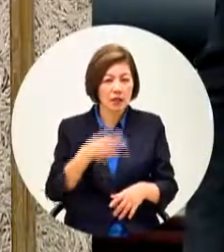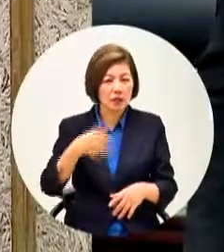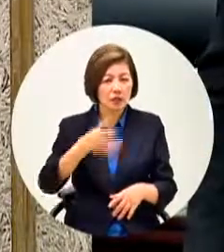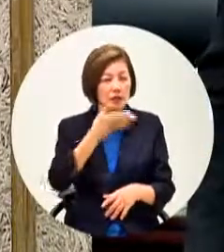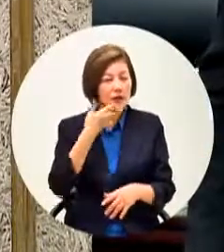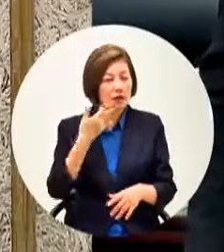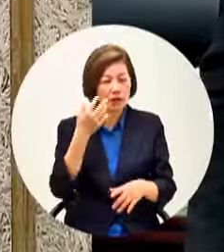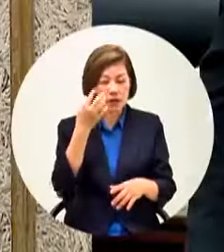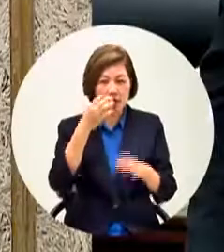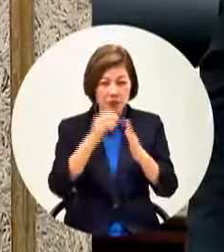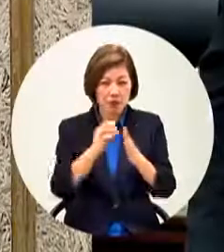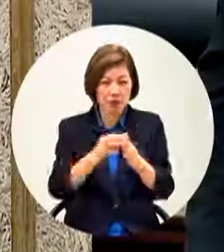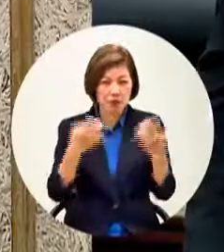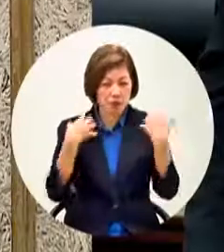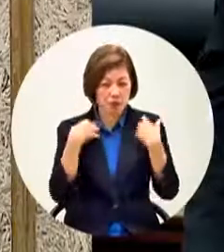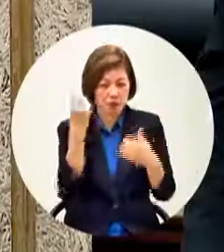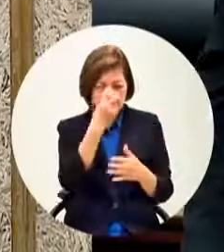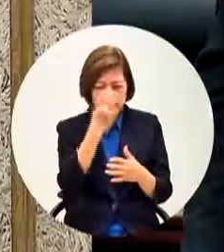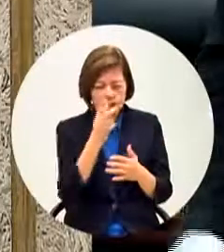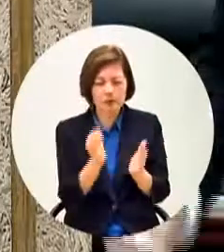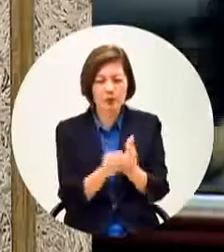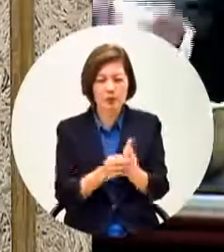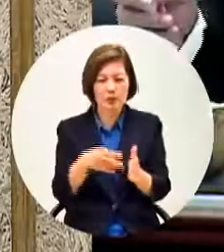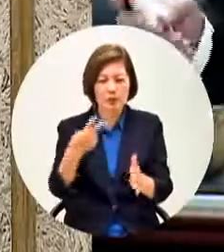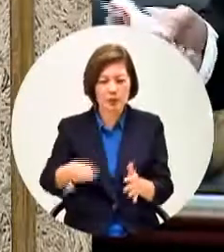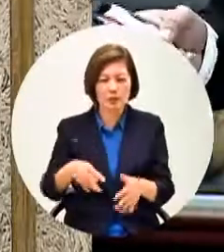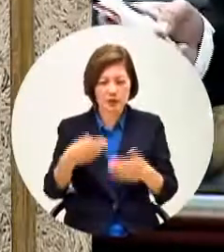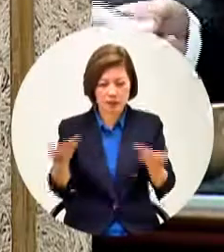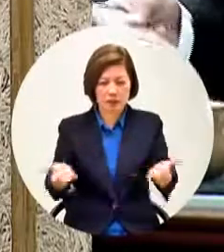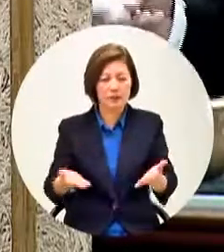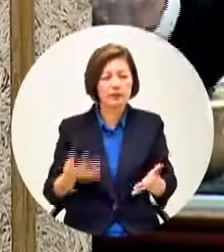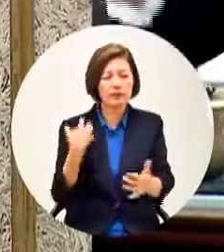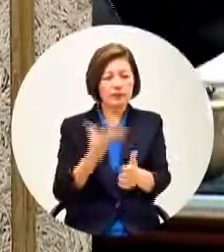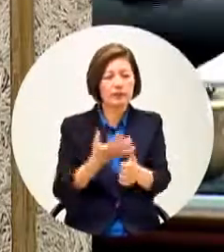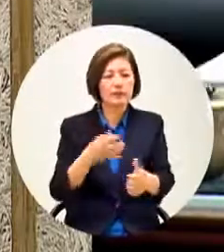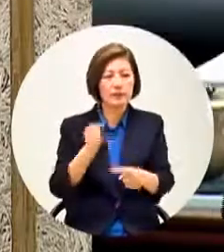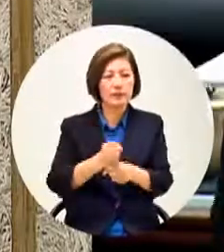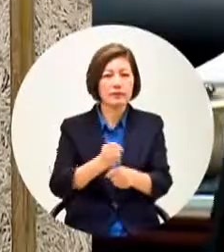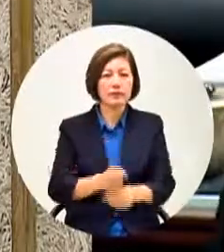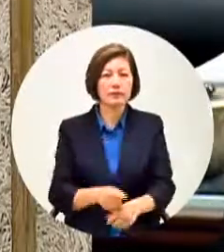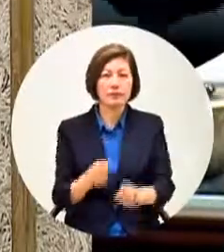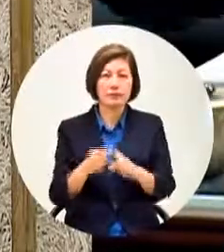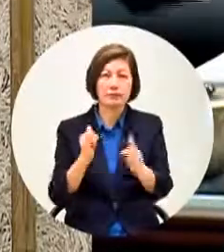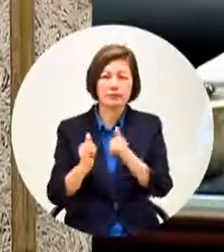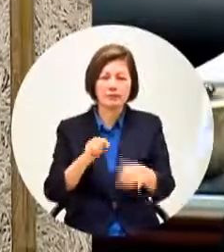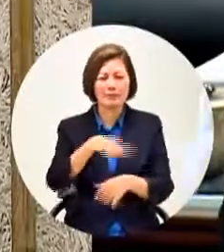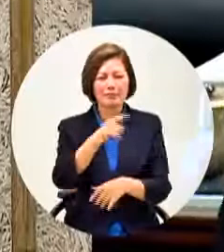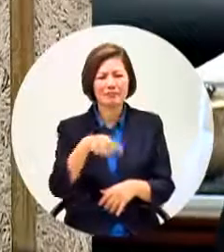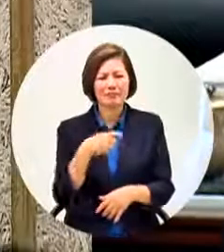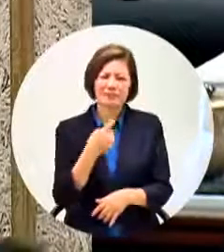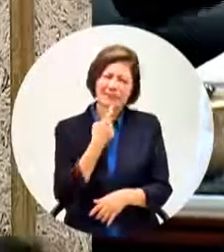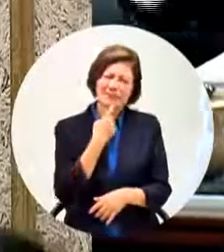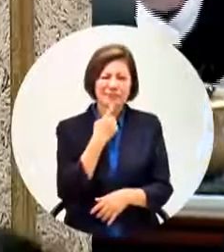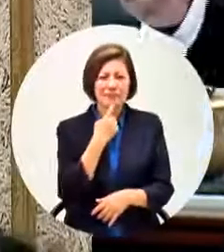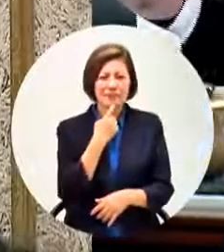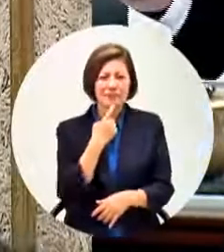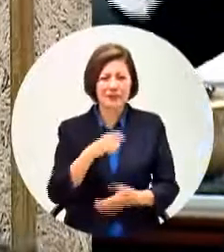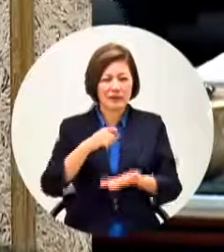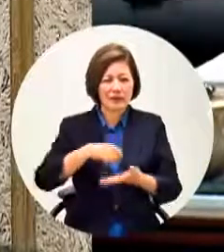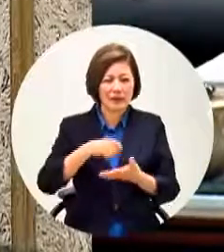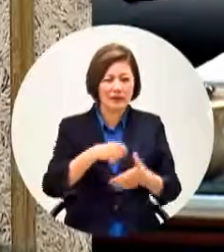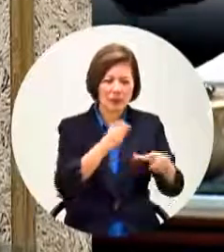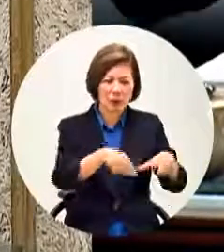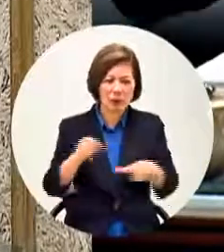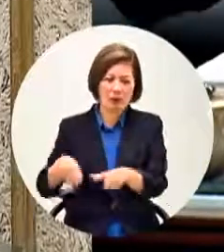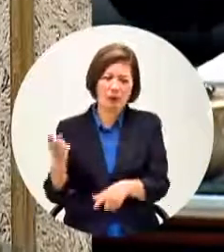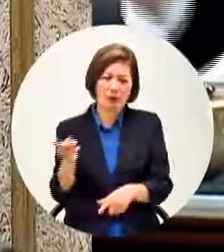以应该即方面议员免烦恼。 无啊！伊民众嘛是咧担忧讲，两条经费啊，两间顾问公司